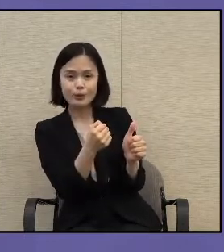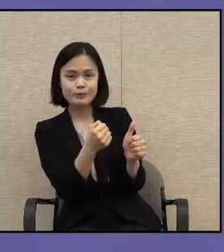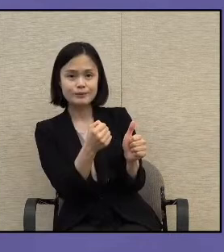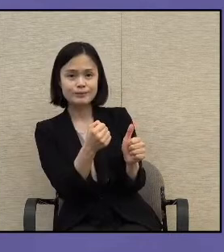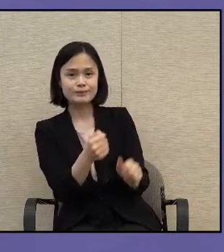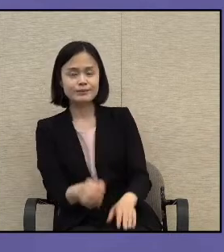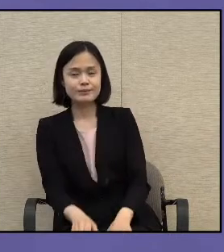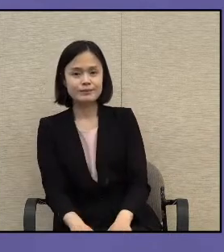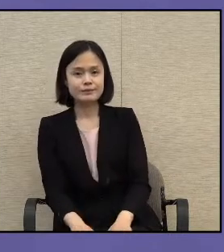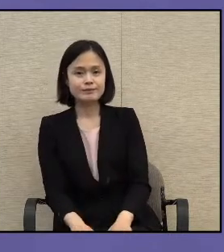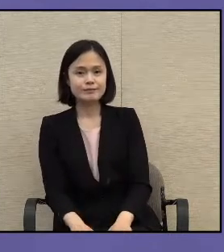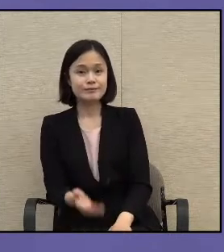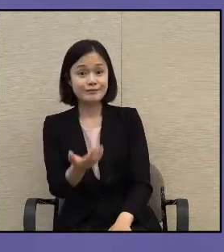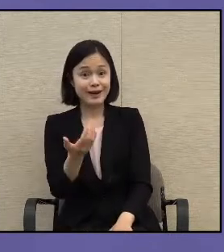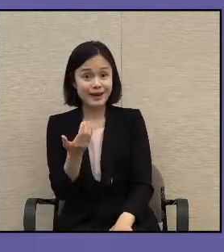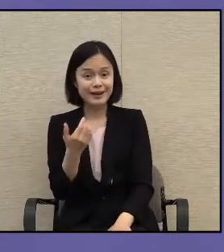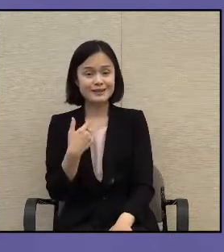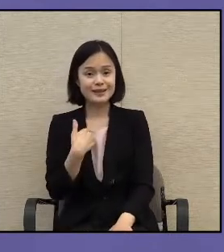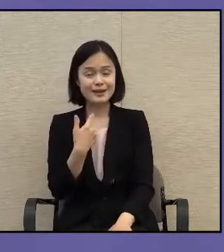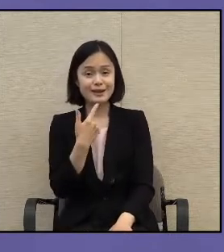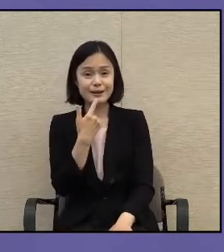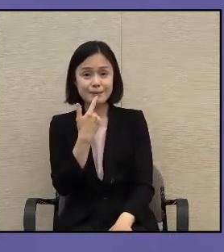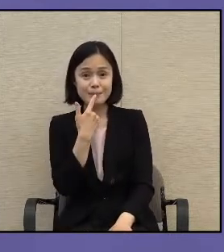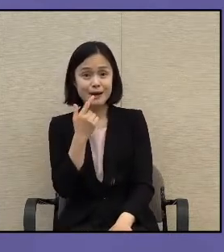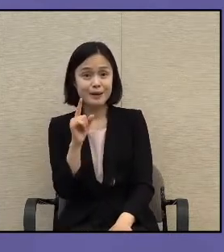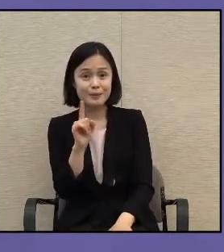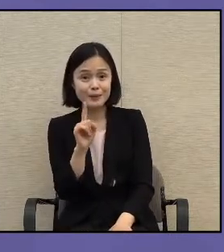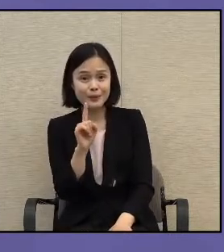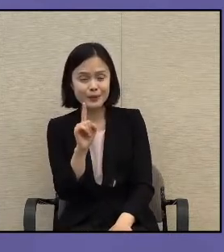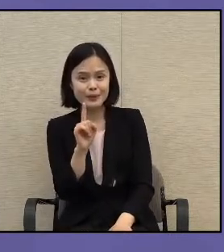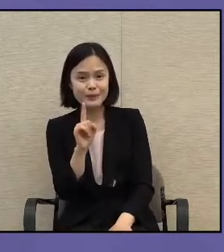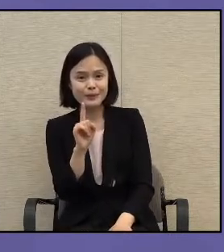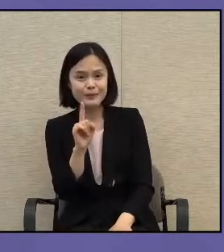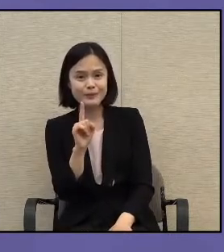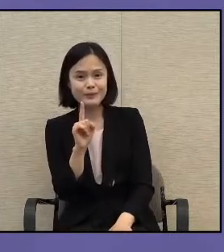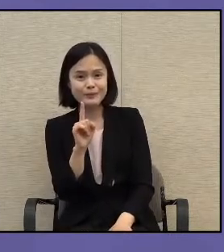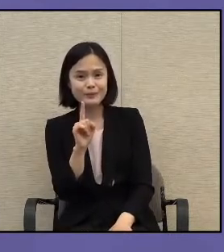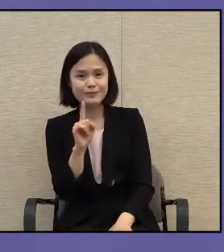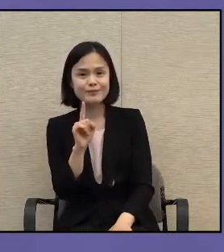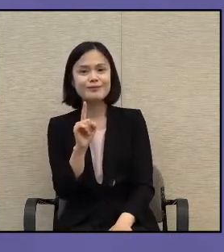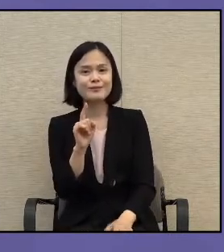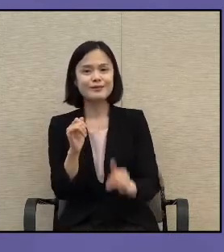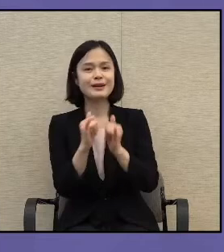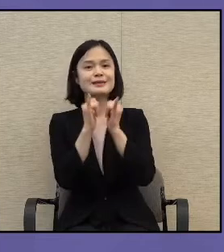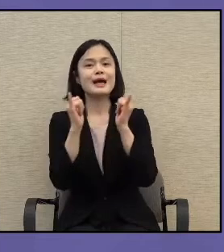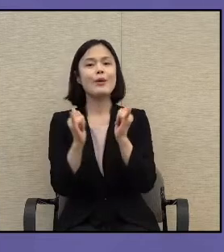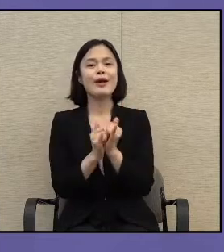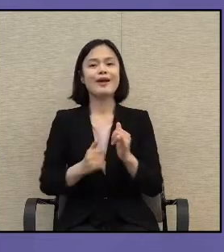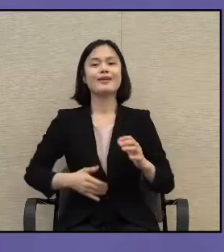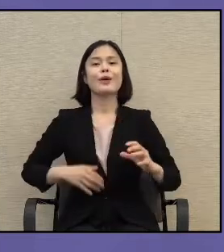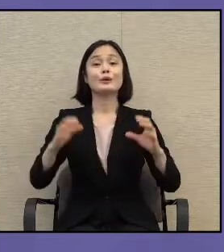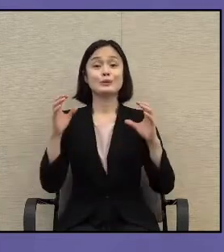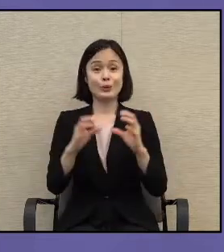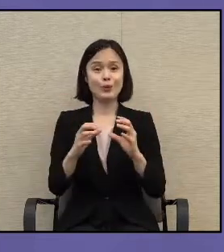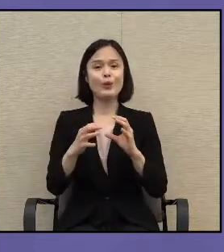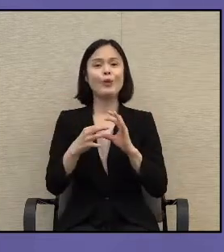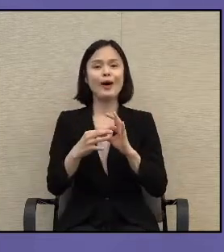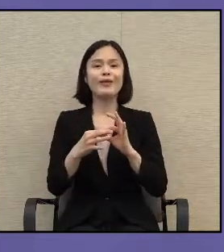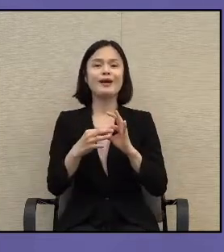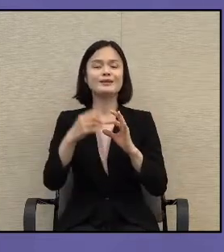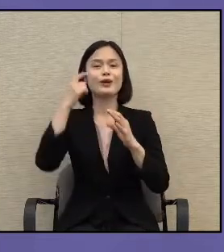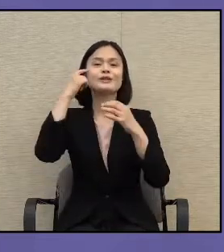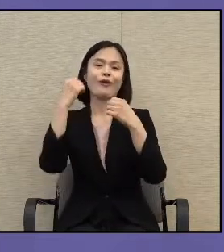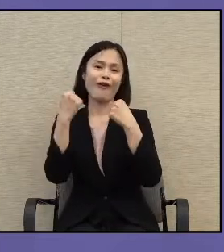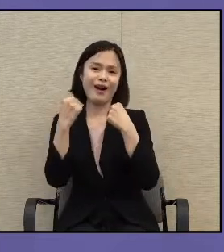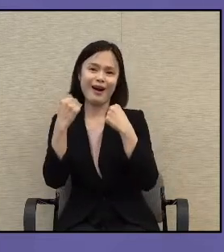특히 제가 소셜 인터그레이션이라고 하는 부분들이 그만큼 어떤 정신건강에서 중요하다라고 할 때 이렇게